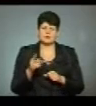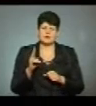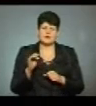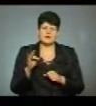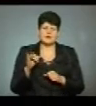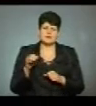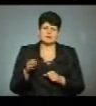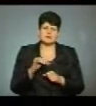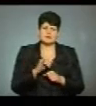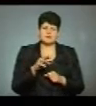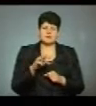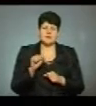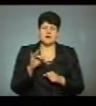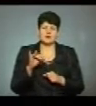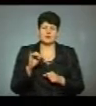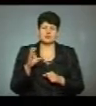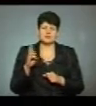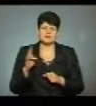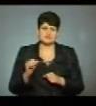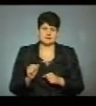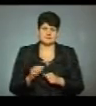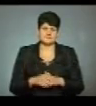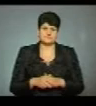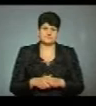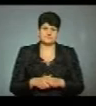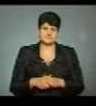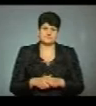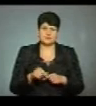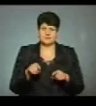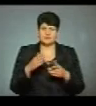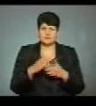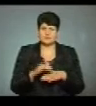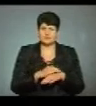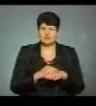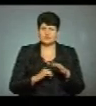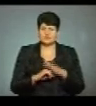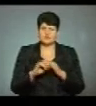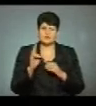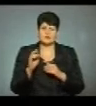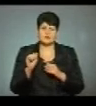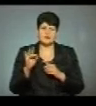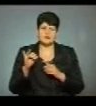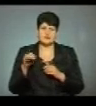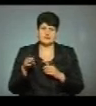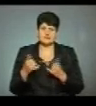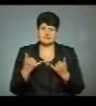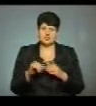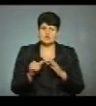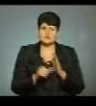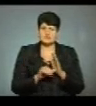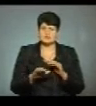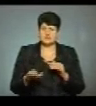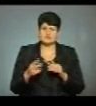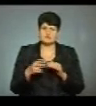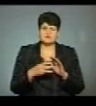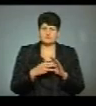Інна Марушинська. Більше про це далі у сюжеті. Ми знаходимося у благодійному фонді «Карітас». Зараз 16 учнів